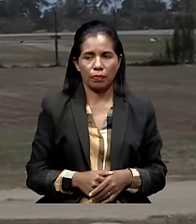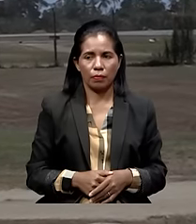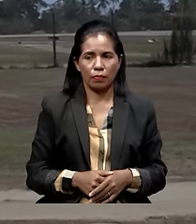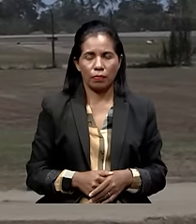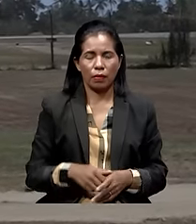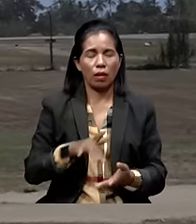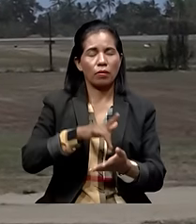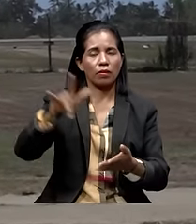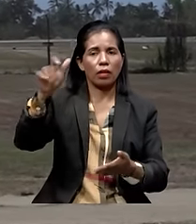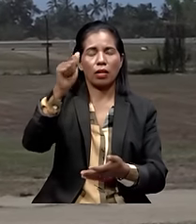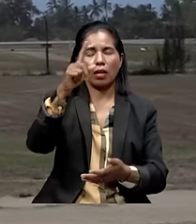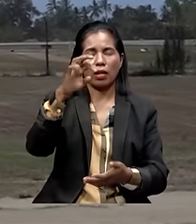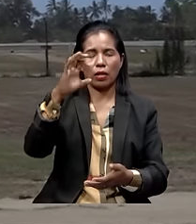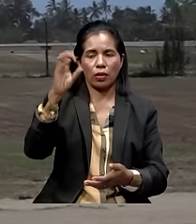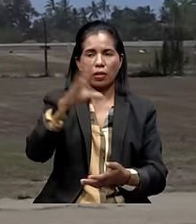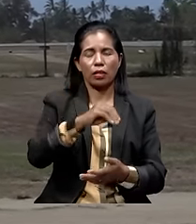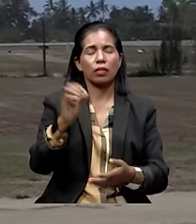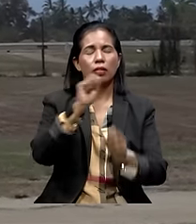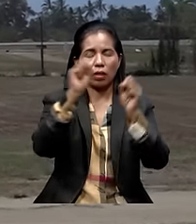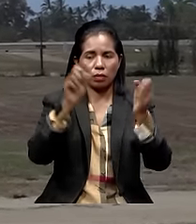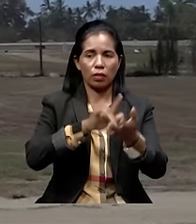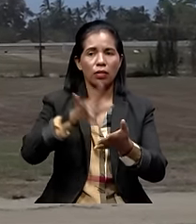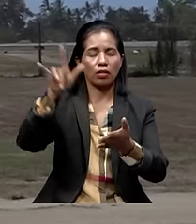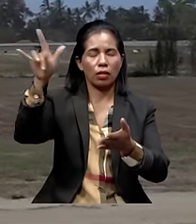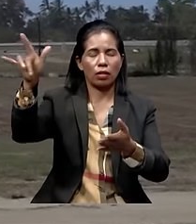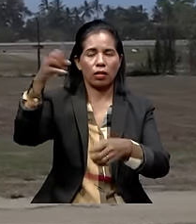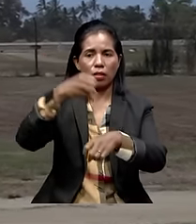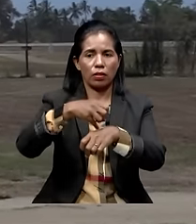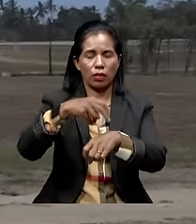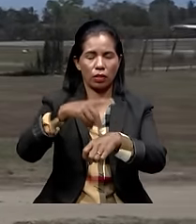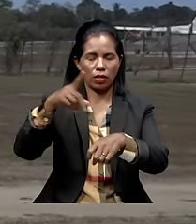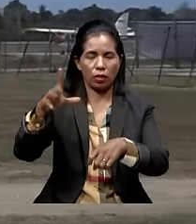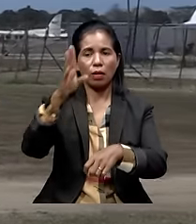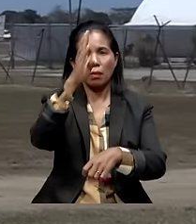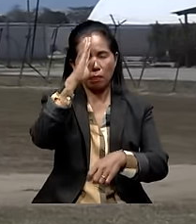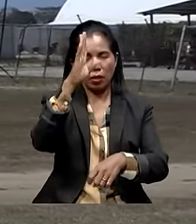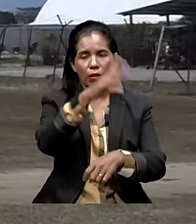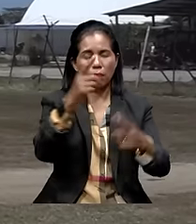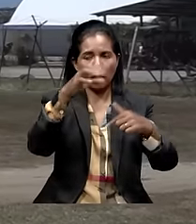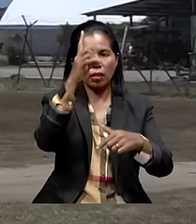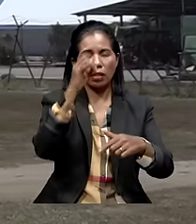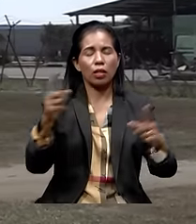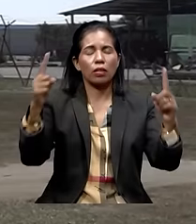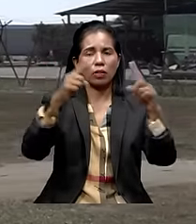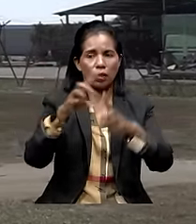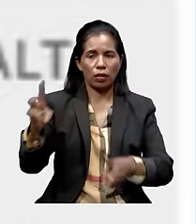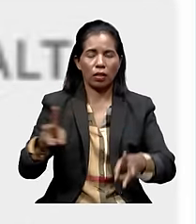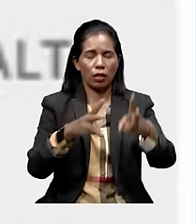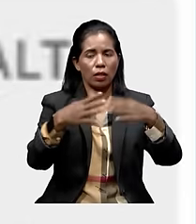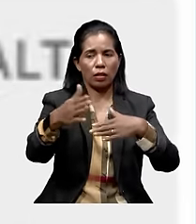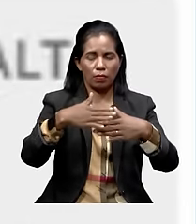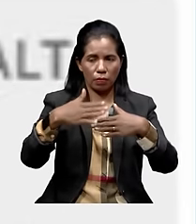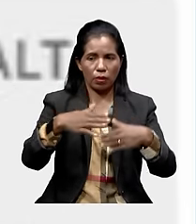Avião aerodile sabado da DRT semusi aeroporto internasional Nugra Rai Denpasar Bali, mai dili, mai beto ia dalang besik